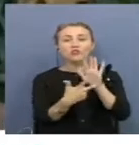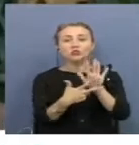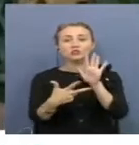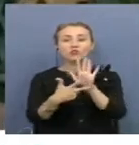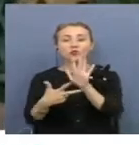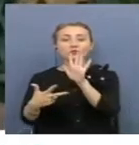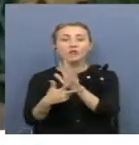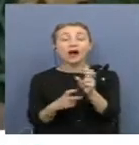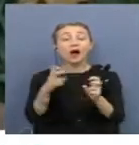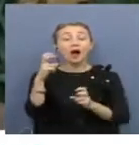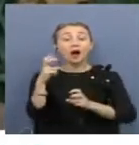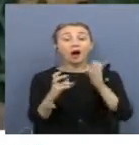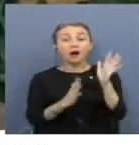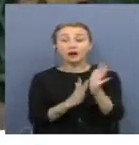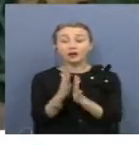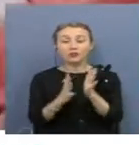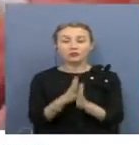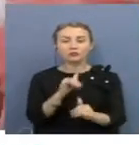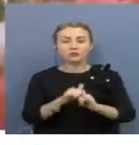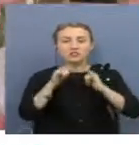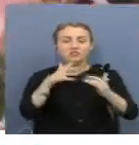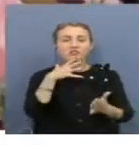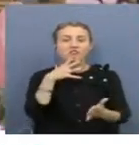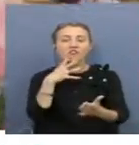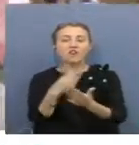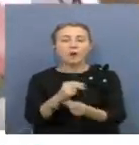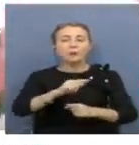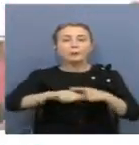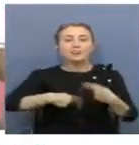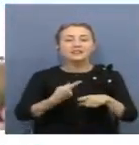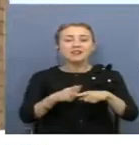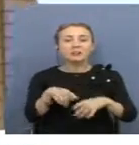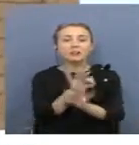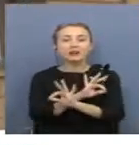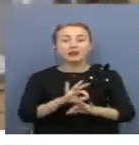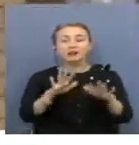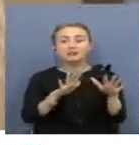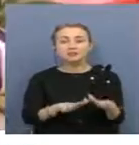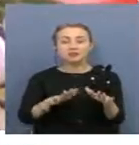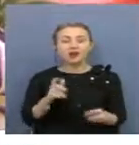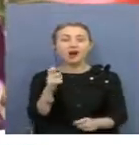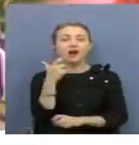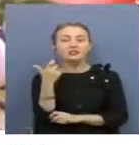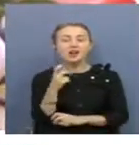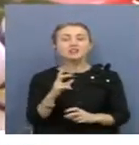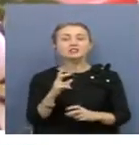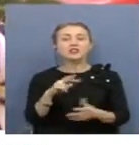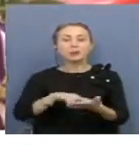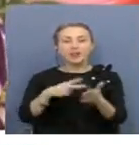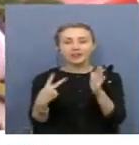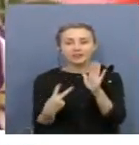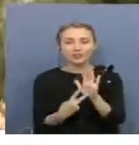серіктестігі өз-үстін өз төңіректе дөңгелетіп жатыр. Оның жетекшісі болашақта туристер мен аңшыларға арналған үлкен кешен салуды ойластырып